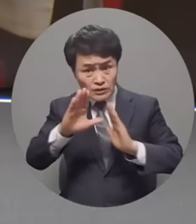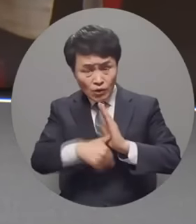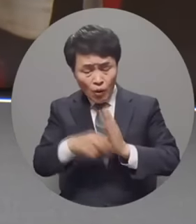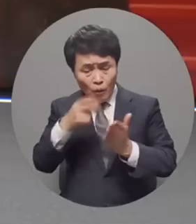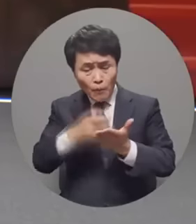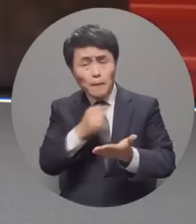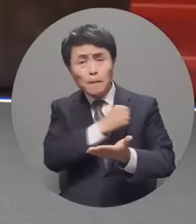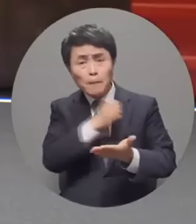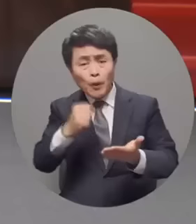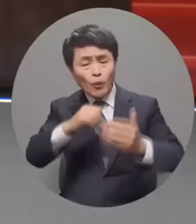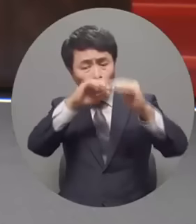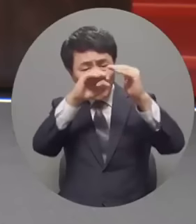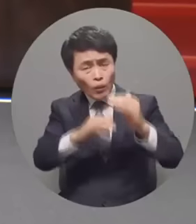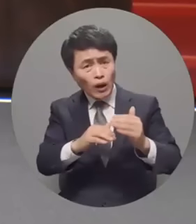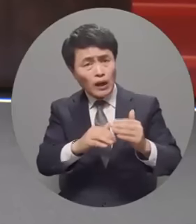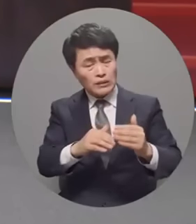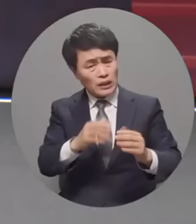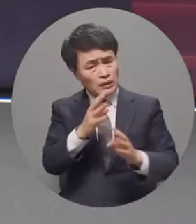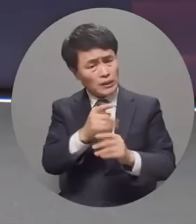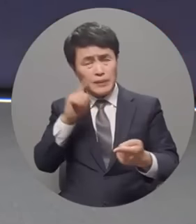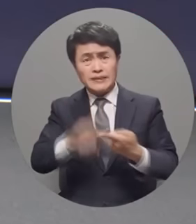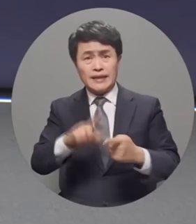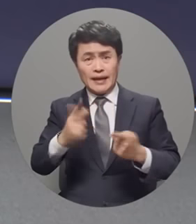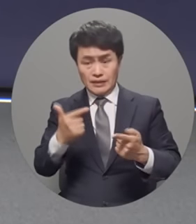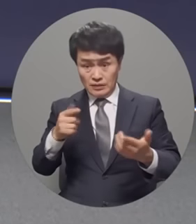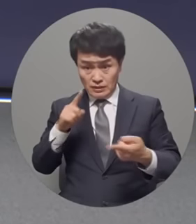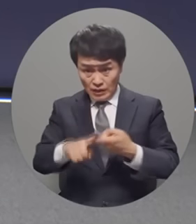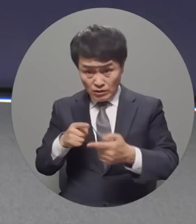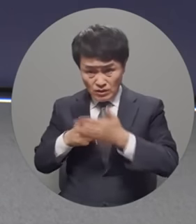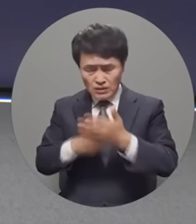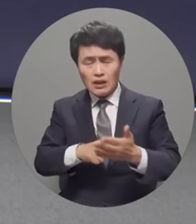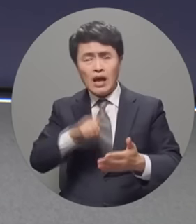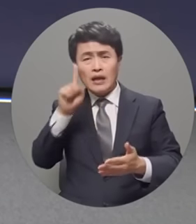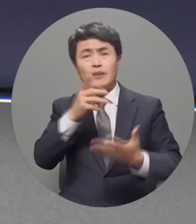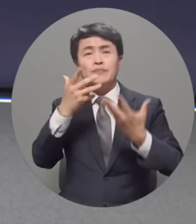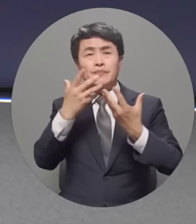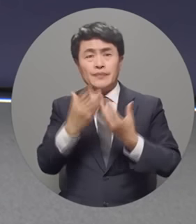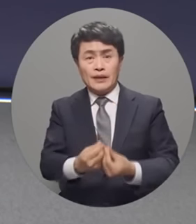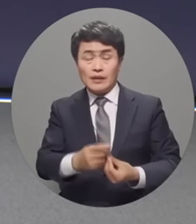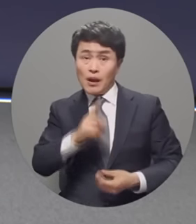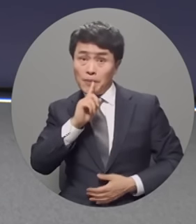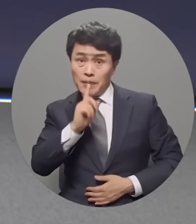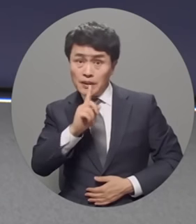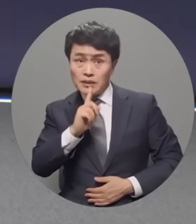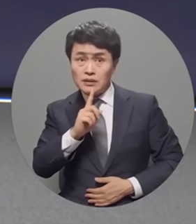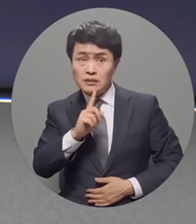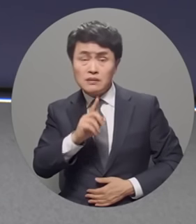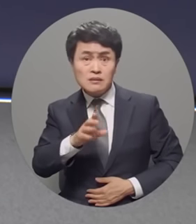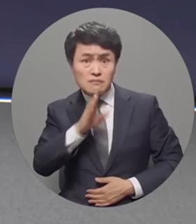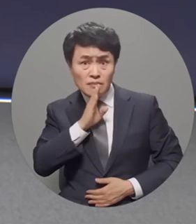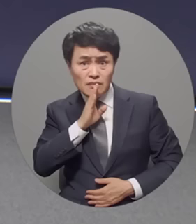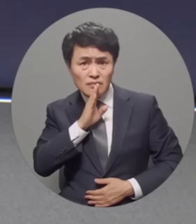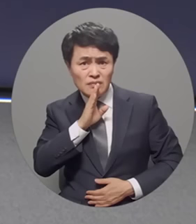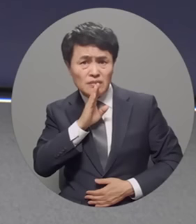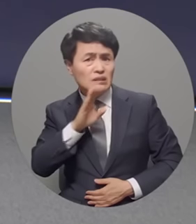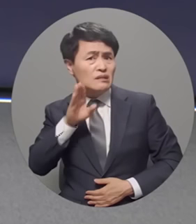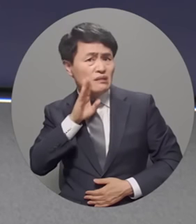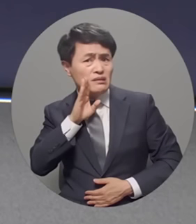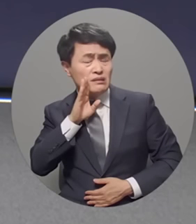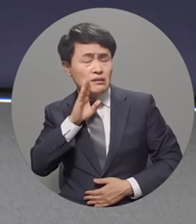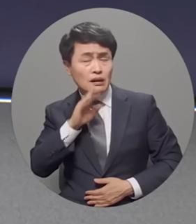통과 과정 등이 적절하지 않아 이대로 시행되면 나쁜 선례를 남기게 된다는 건데요. 맞는 얘기인지 팩트체크